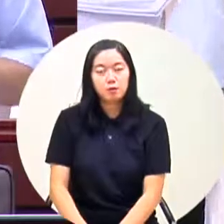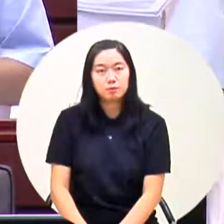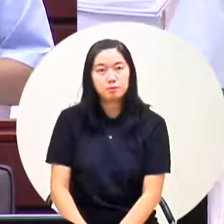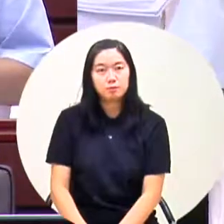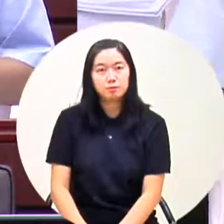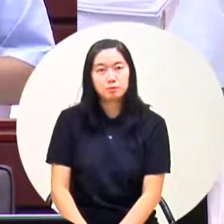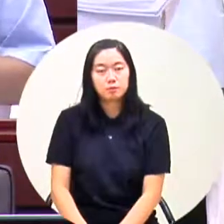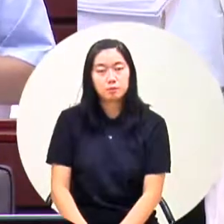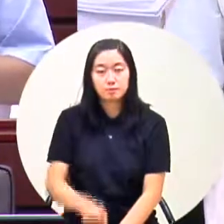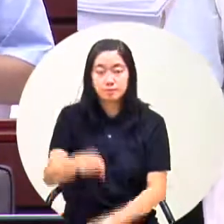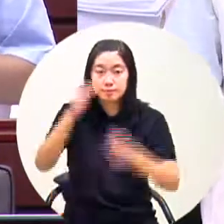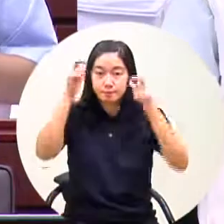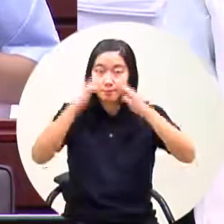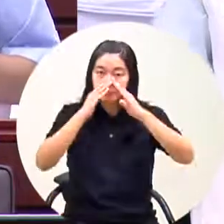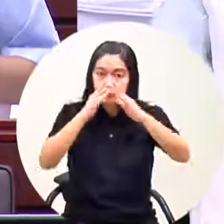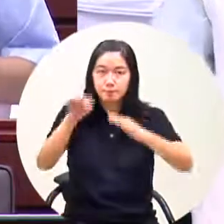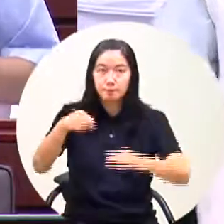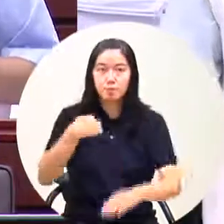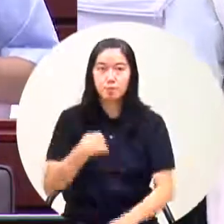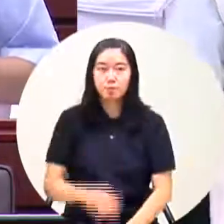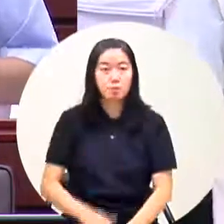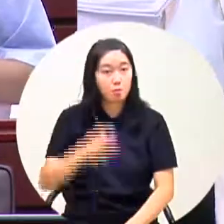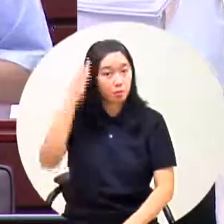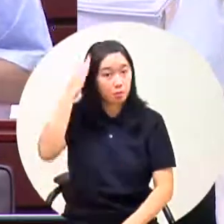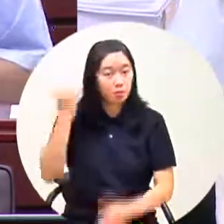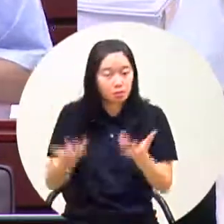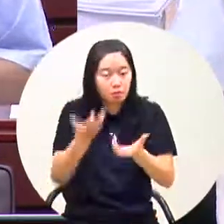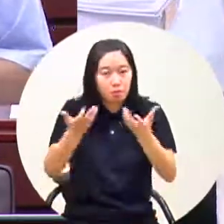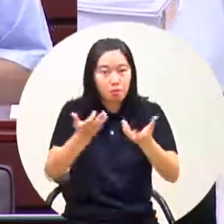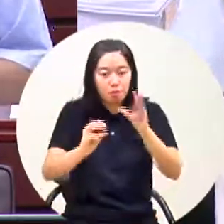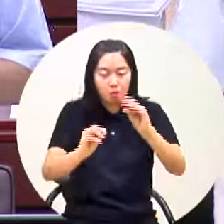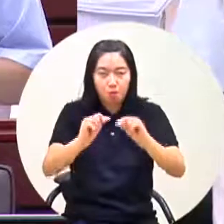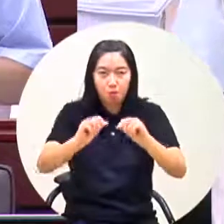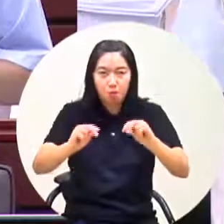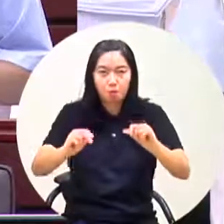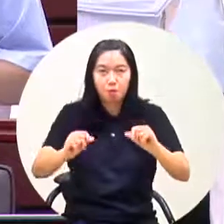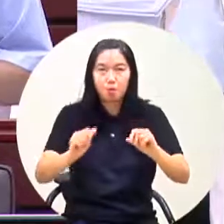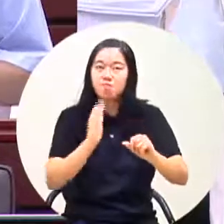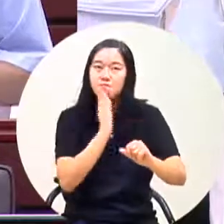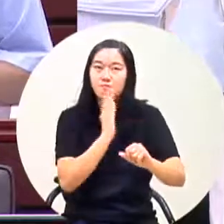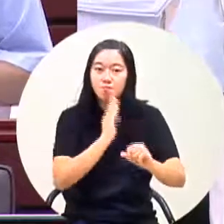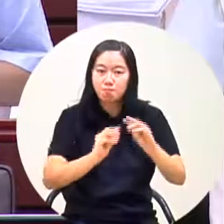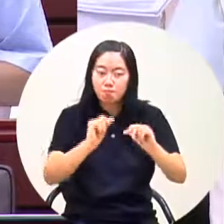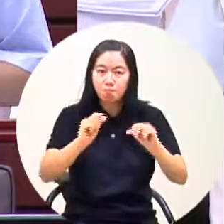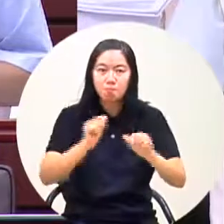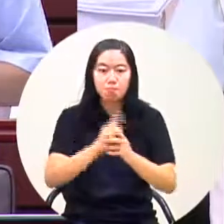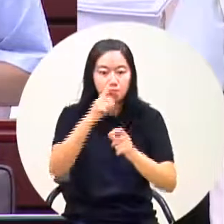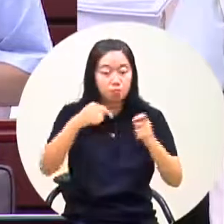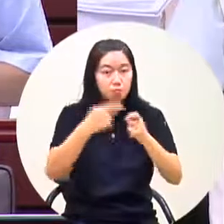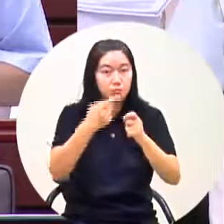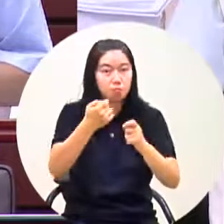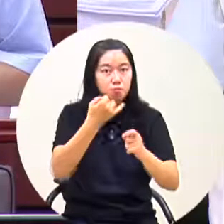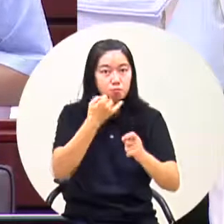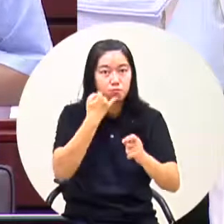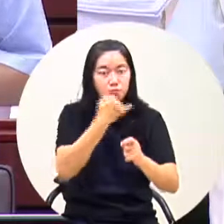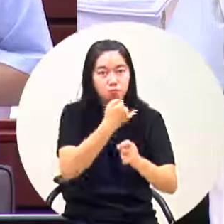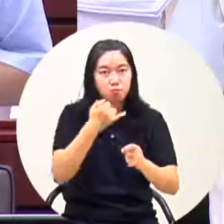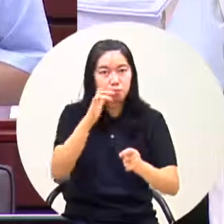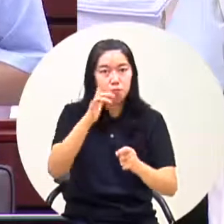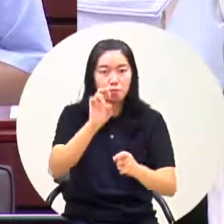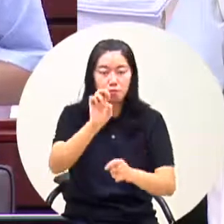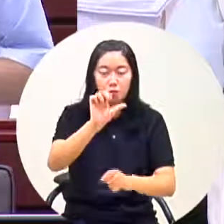为安高雄市产生的这地渣的量太侪啦，吼，安、哦、一年差不多会产生